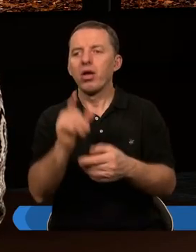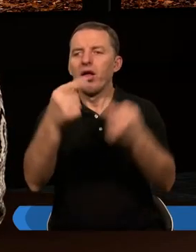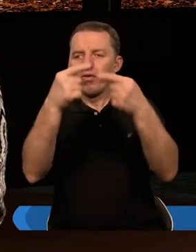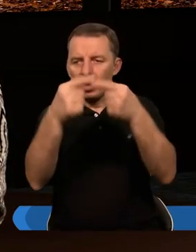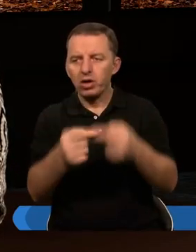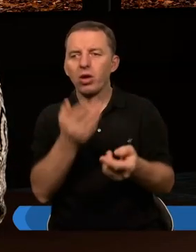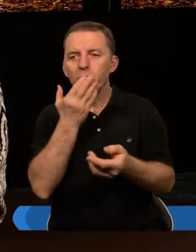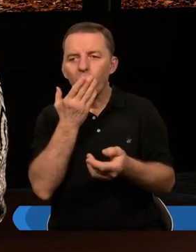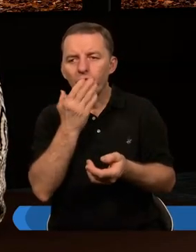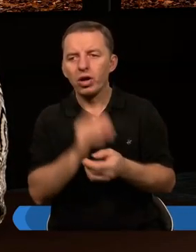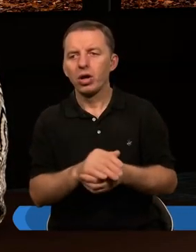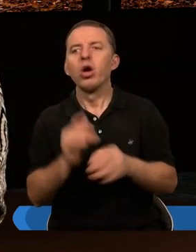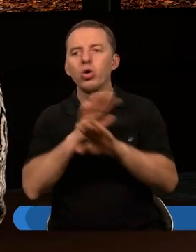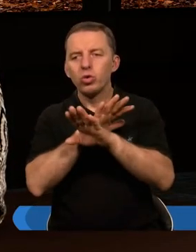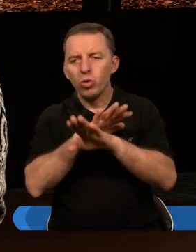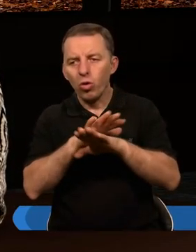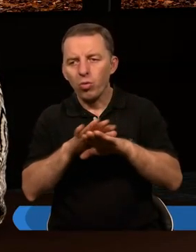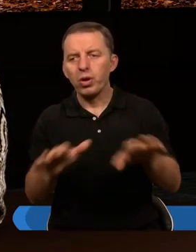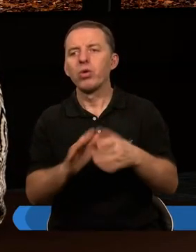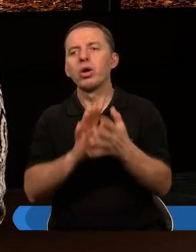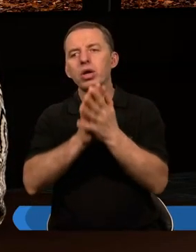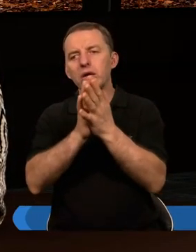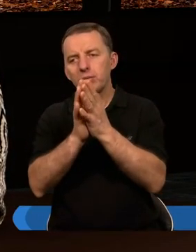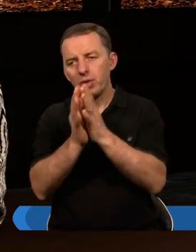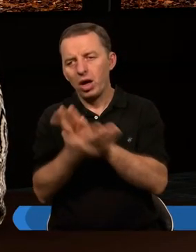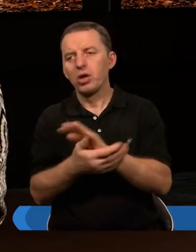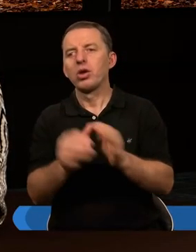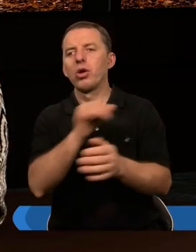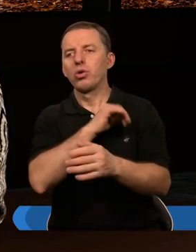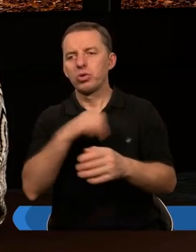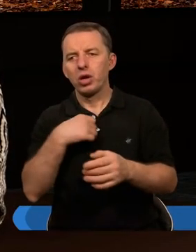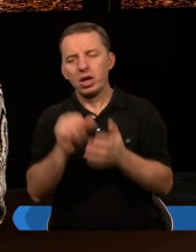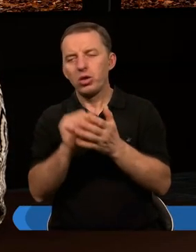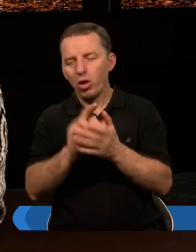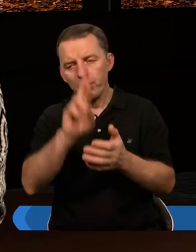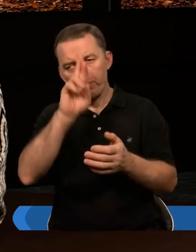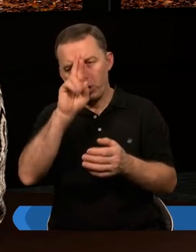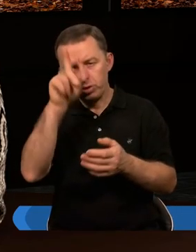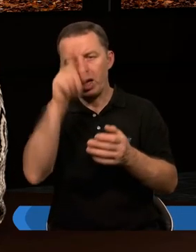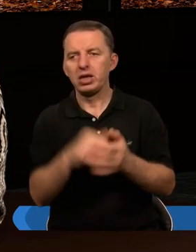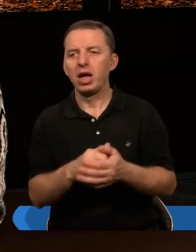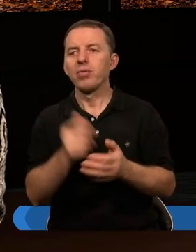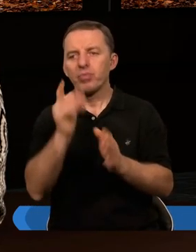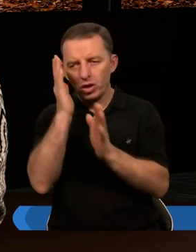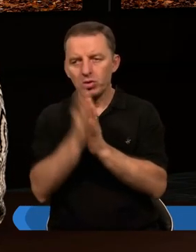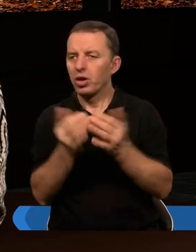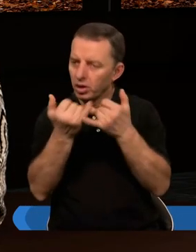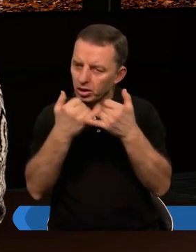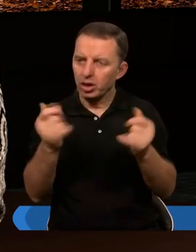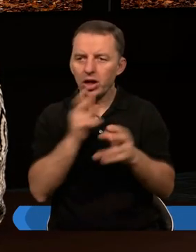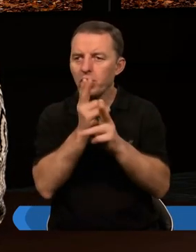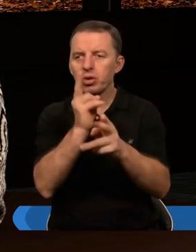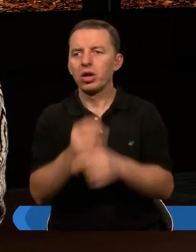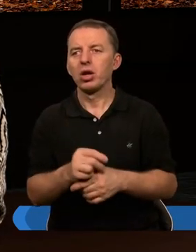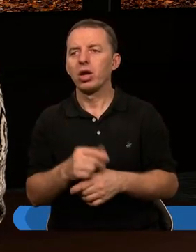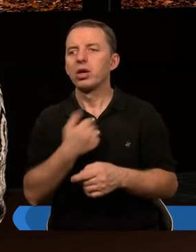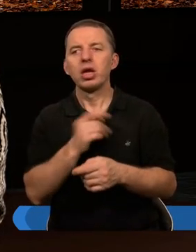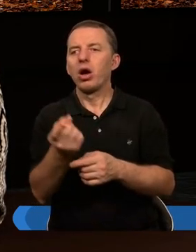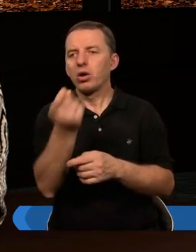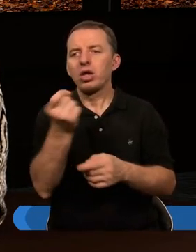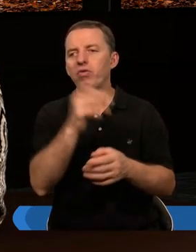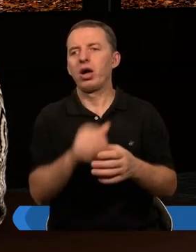wersetu mówię, to zupełnie zmienił się, no nie do poznania po prostu, no nie w innej śmiesie, grzecznie cię